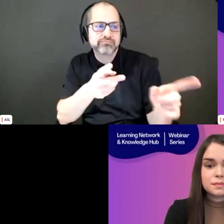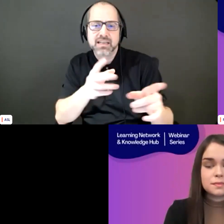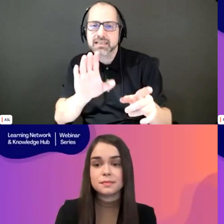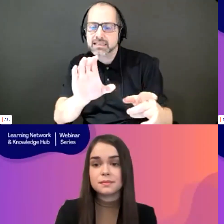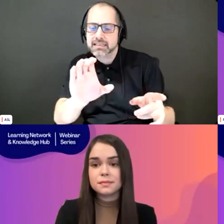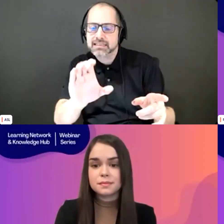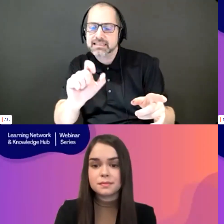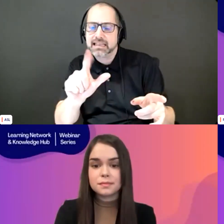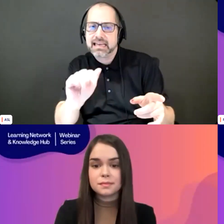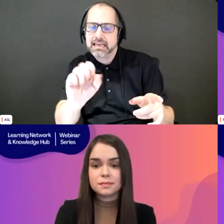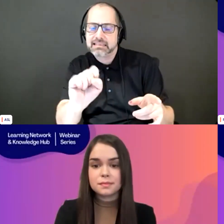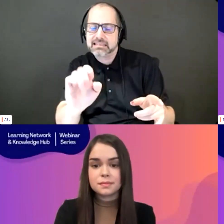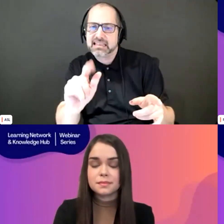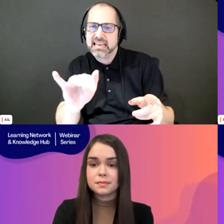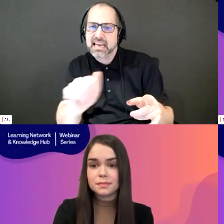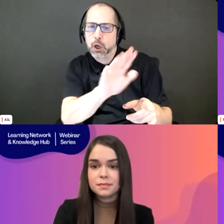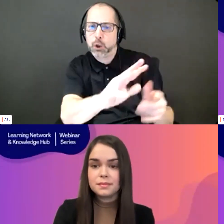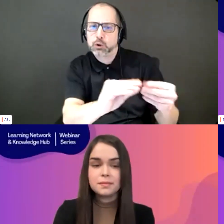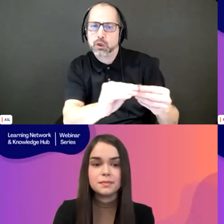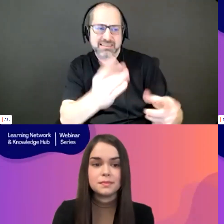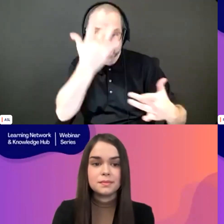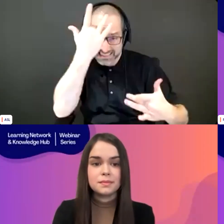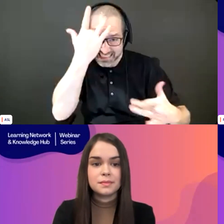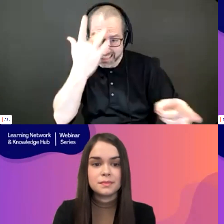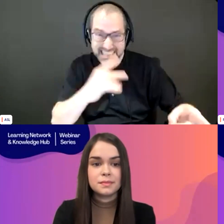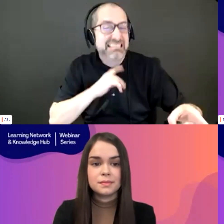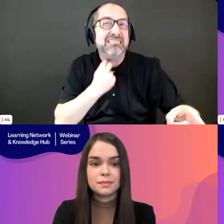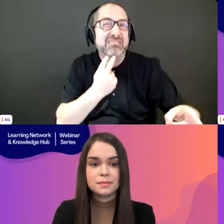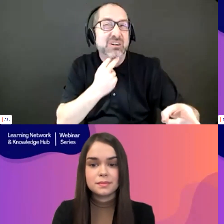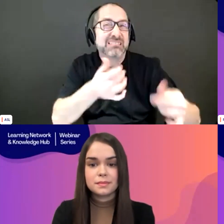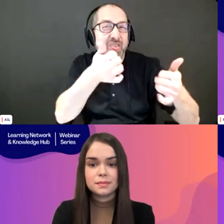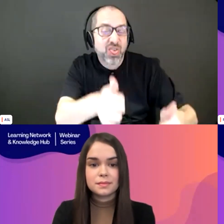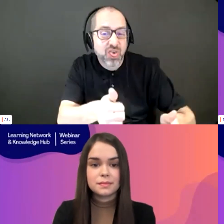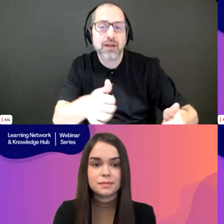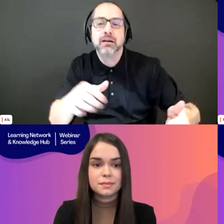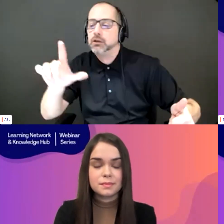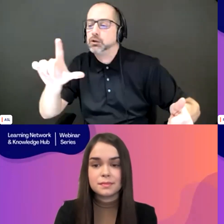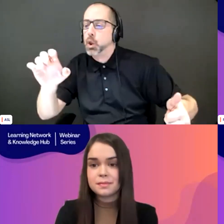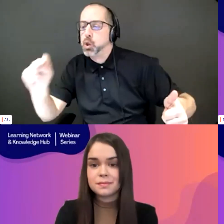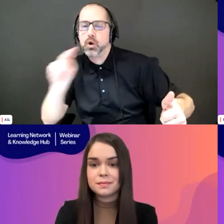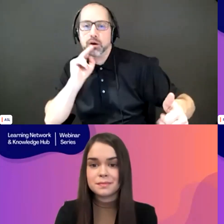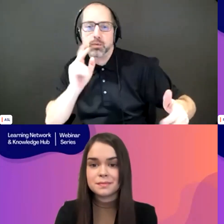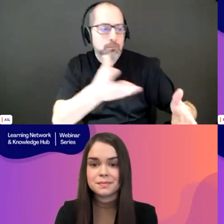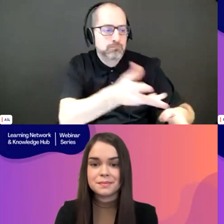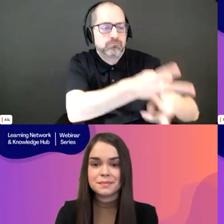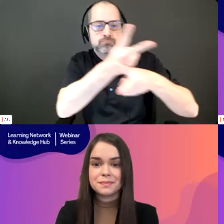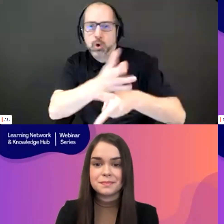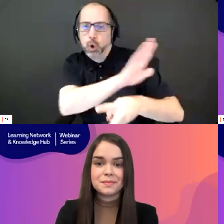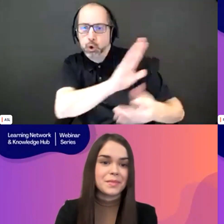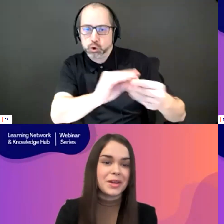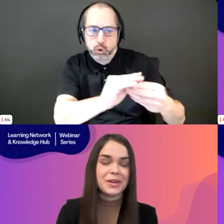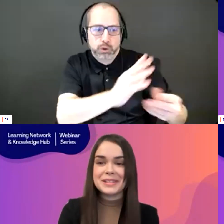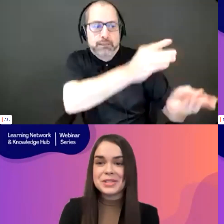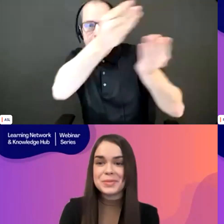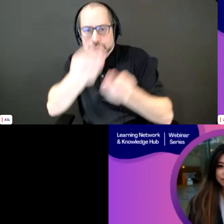l'histoire de Selena selena a perdu la voix en raison d'une maladie et c'est Lauren qui va